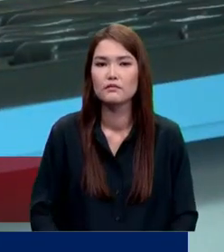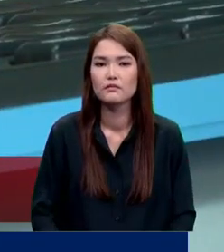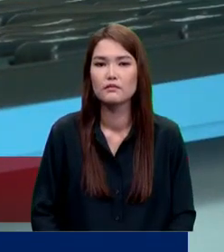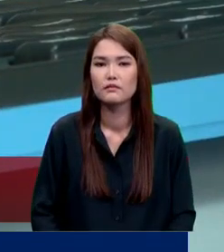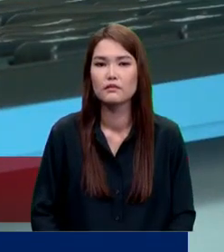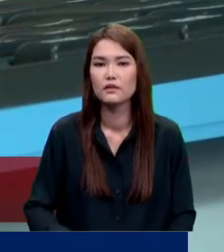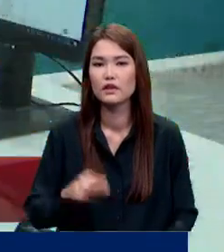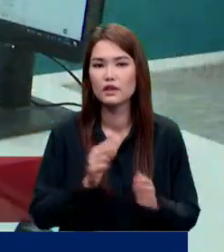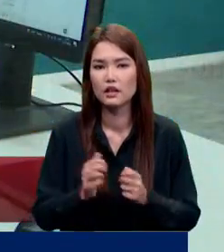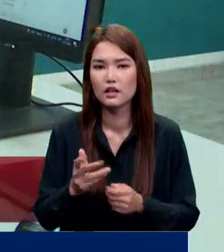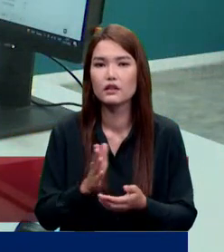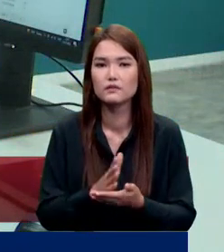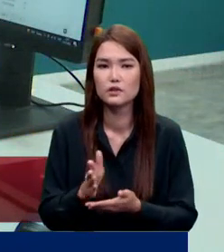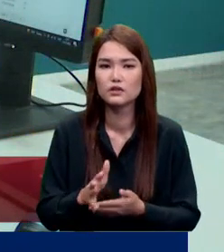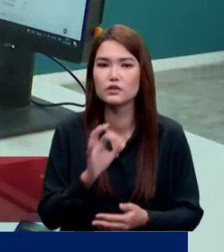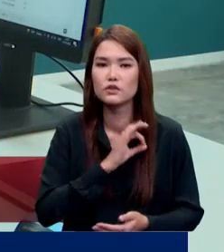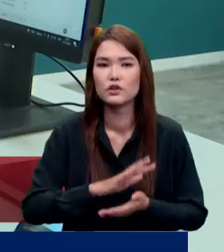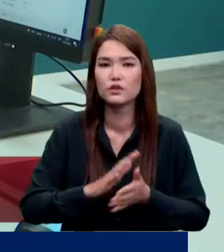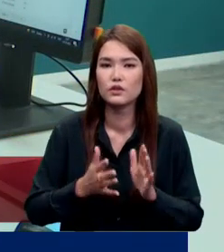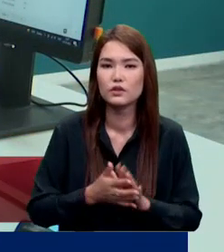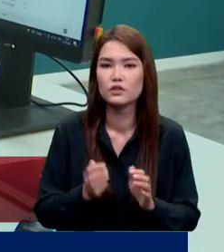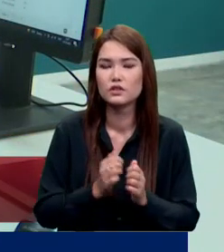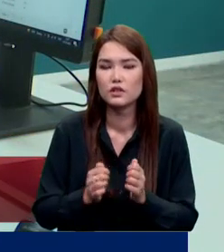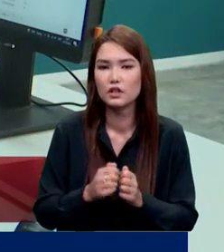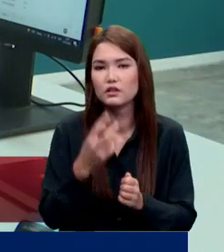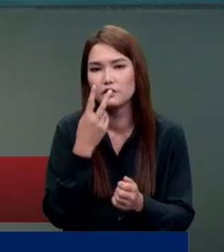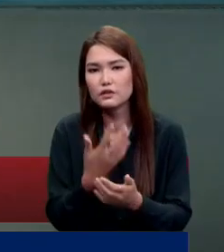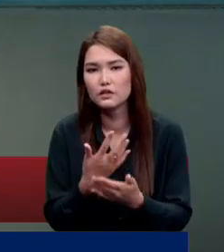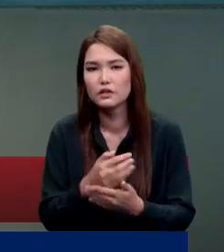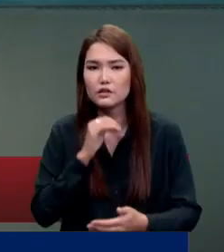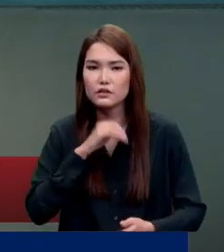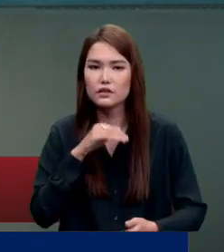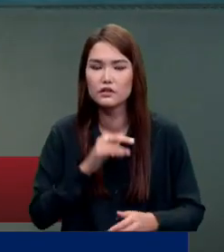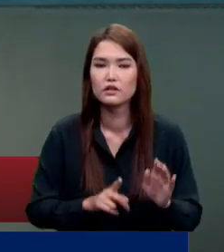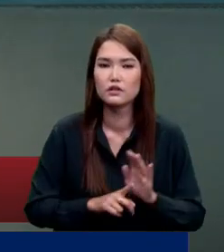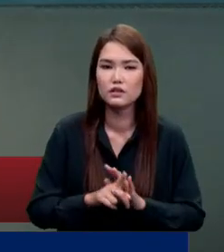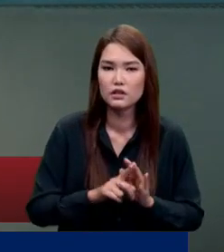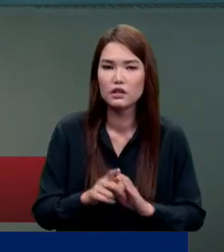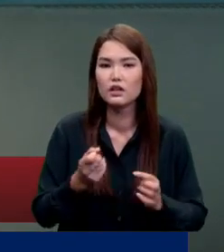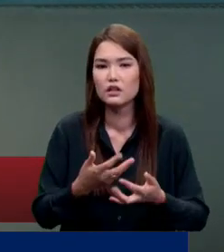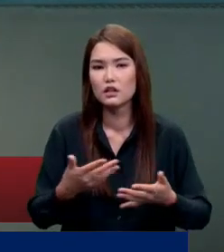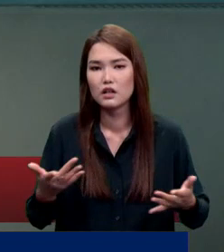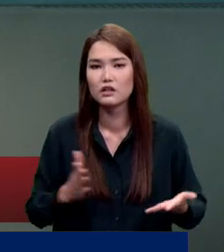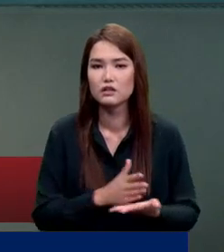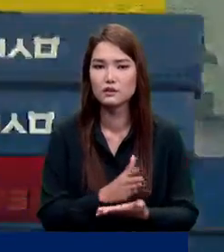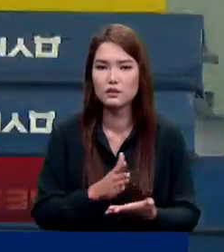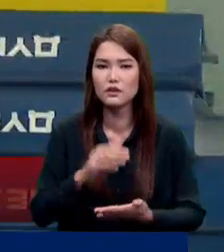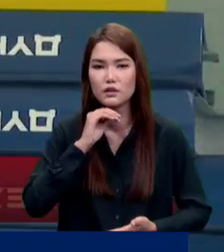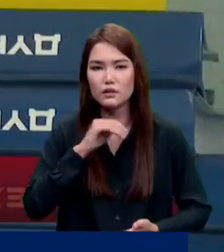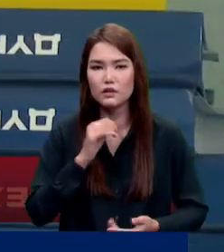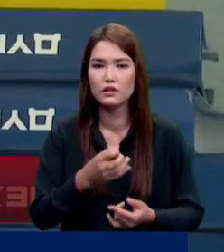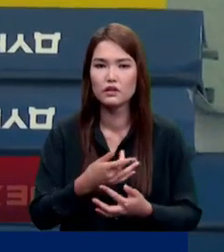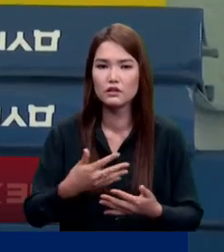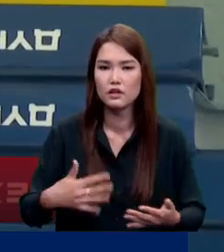бола таңдайтындар көп, яғни қай салада жеңілдік бар, сонда құжат тапсыратындар азаяр емес. Себебі әлеуметтік жағдайы төмен өңірлерде грант